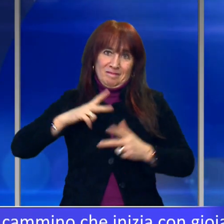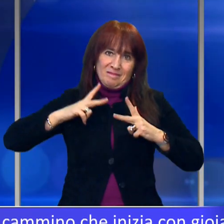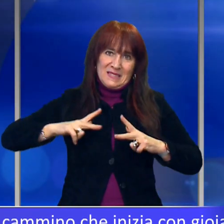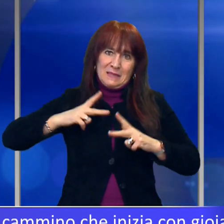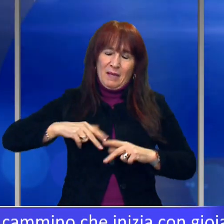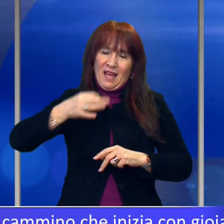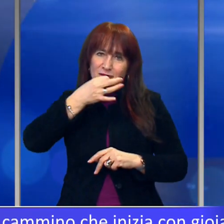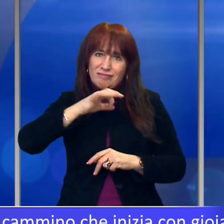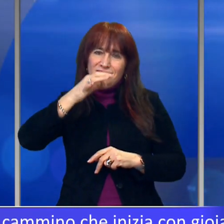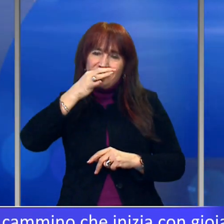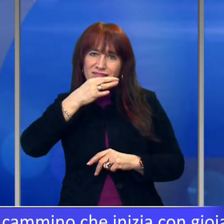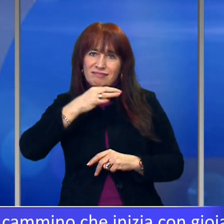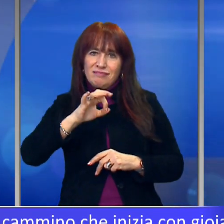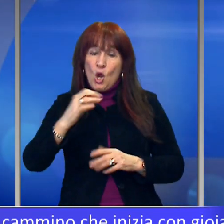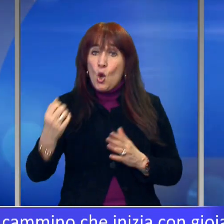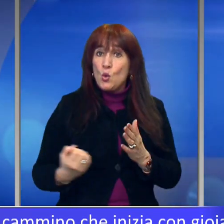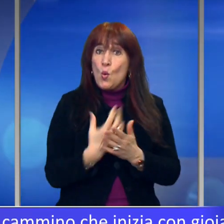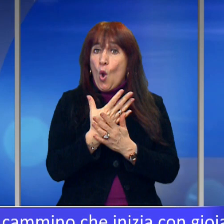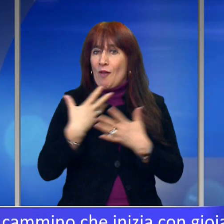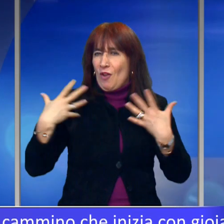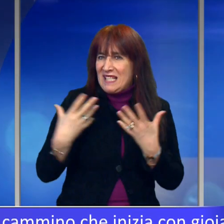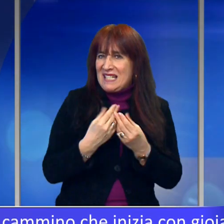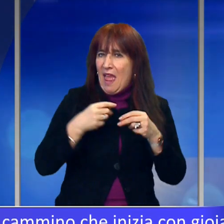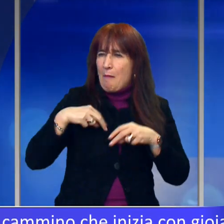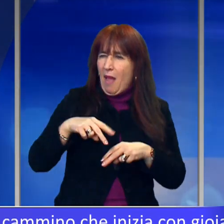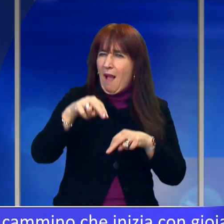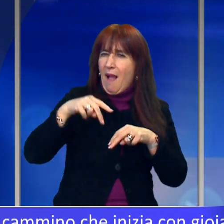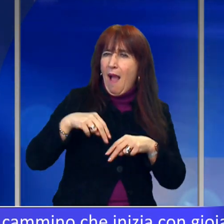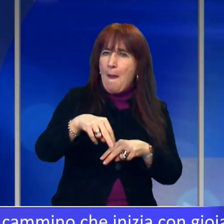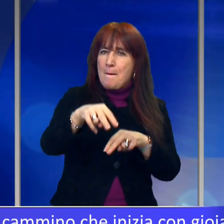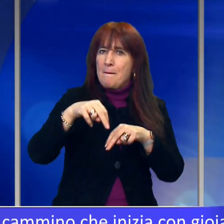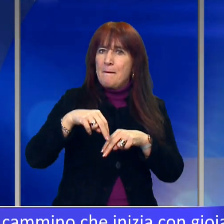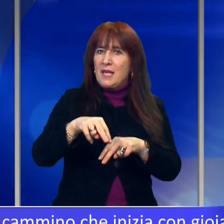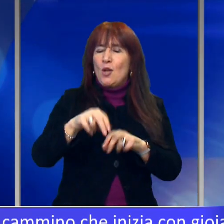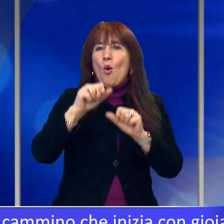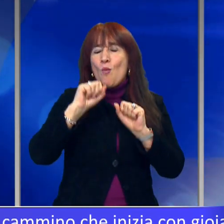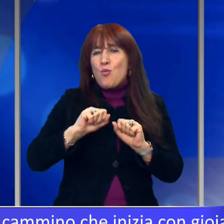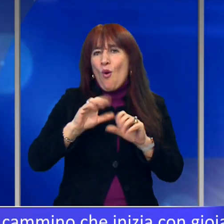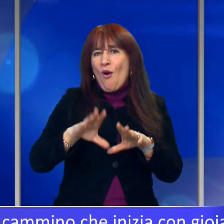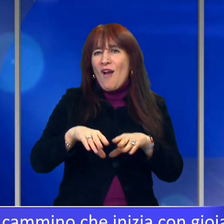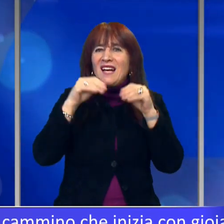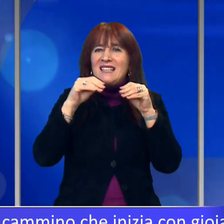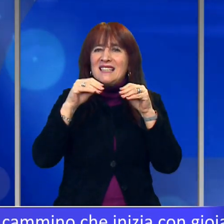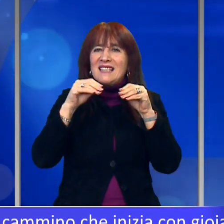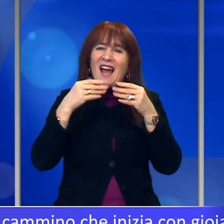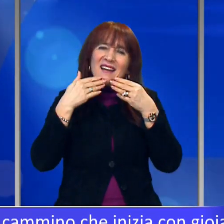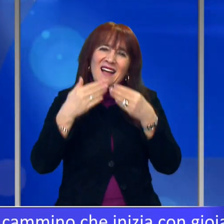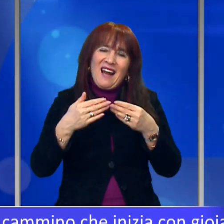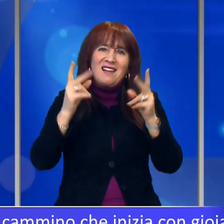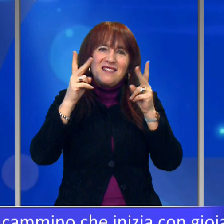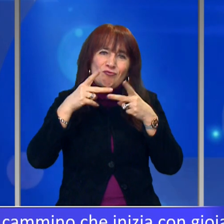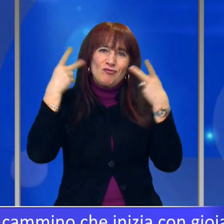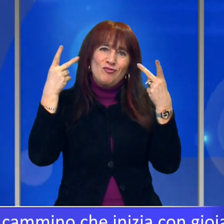dal parroco e che il nuovo cammino della zona pastorale possa iniziare all'insegna